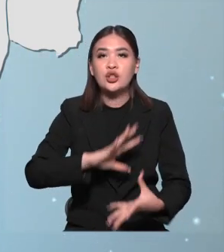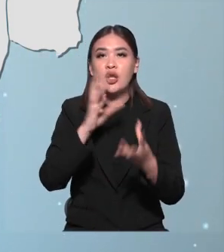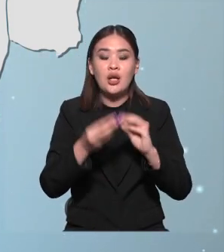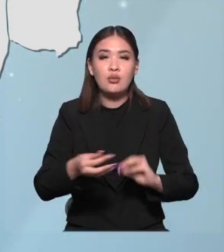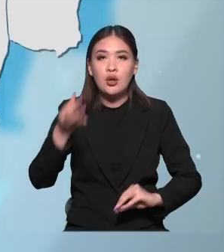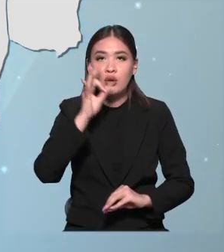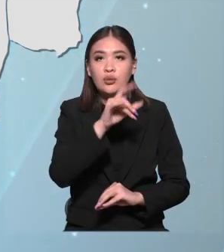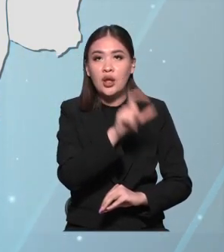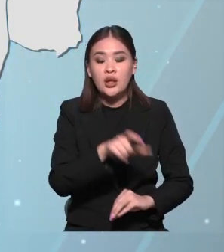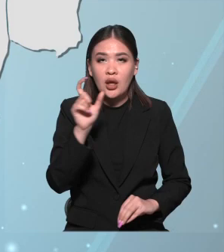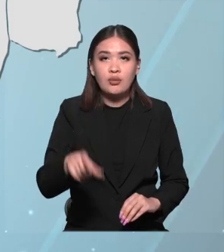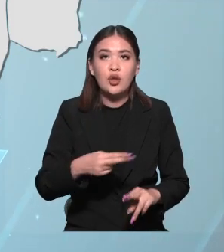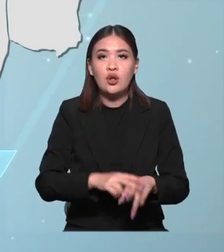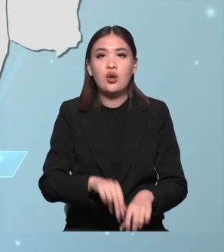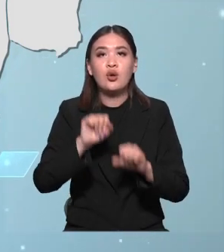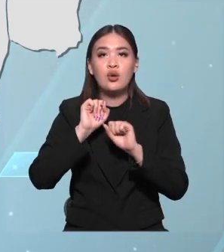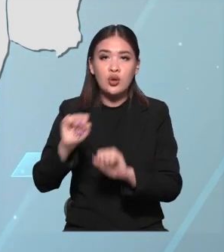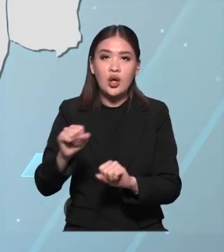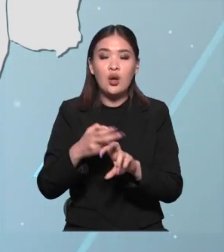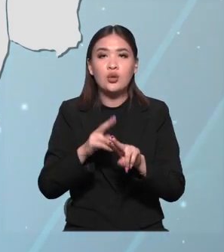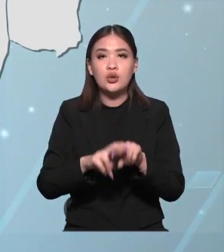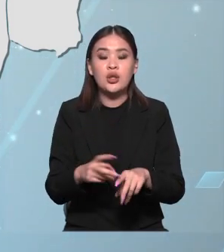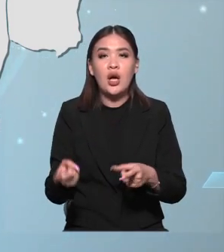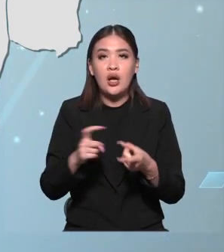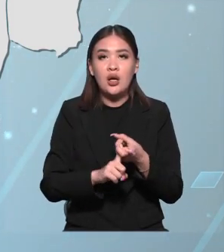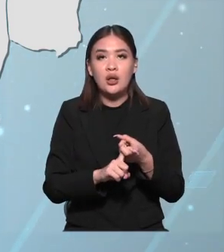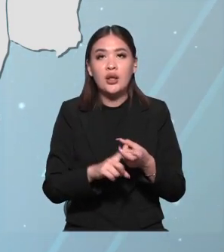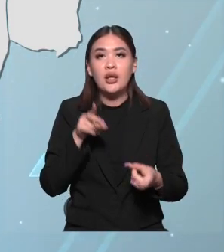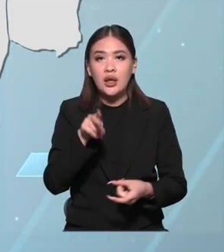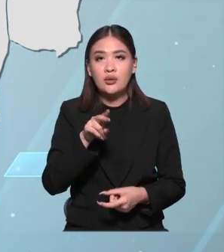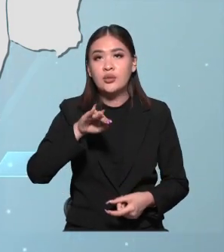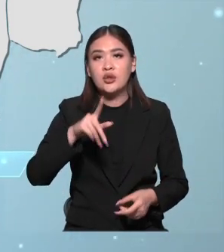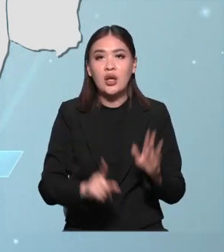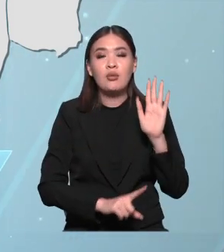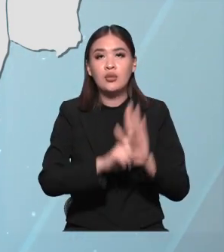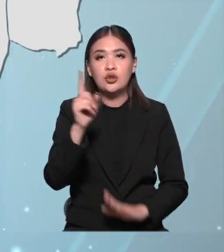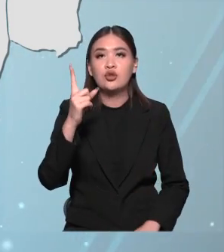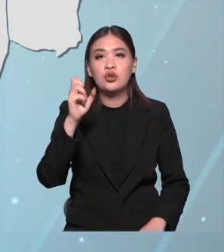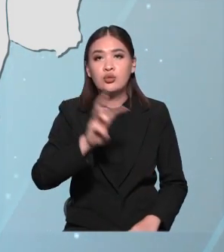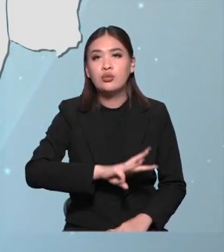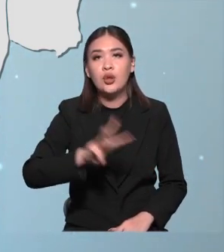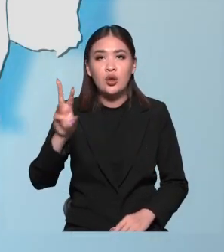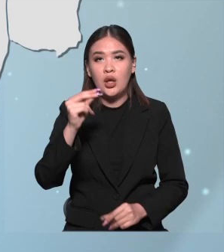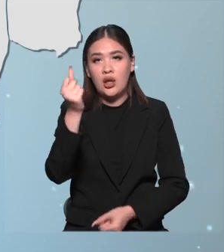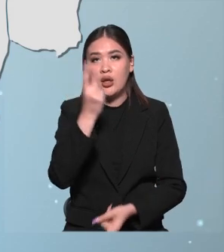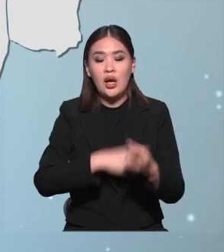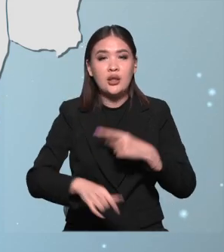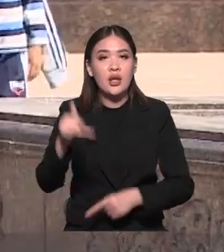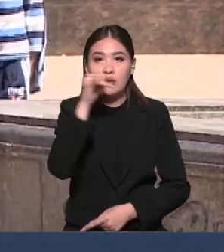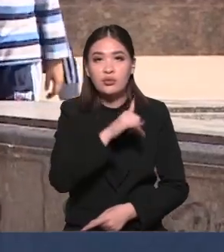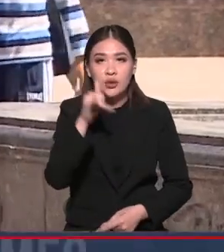айтуынша тұтынушылардың құқығын қорғау комитетіне жүгінгендер қатарында 2000 теңгеден бастап 100 миллион теңгесін қайтара алмай жүрген жандар